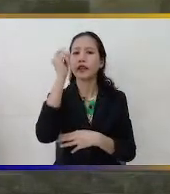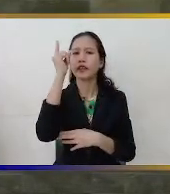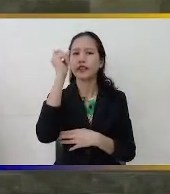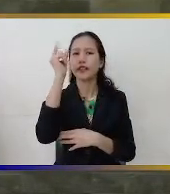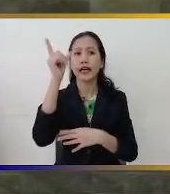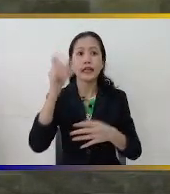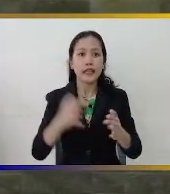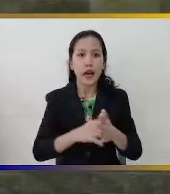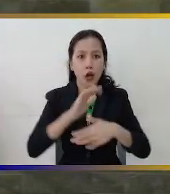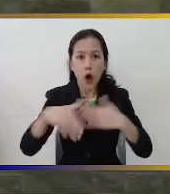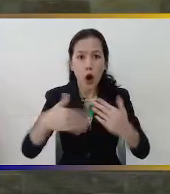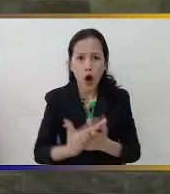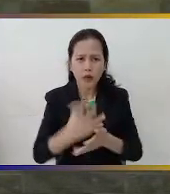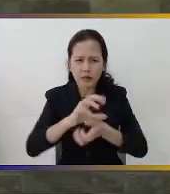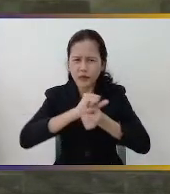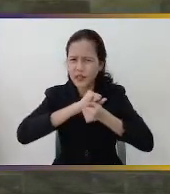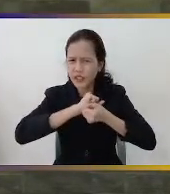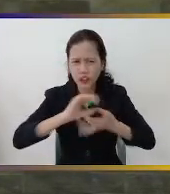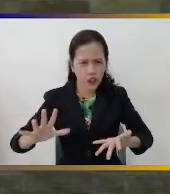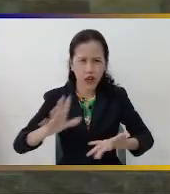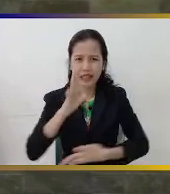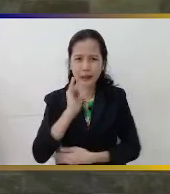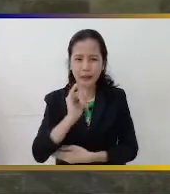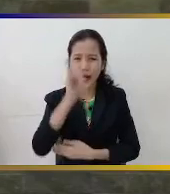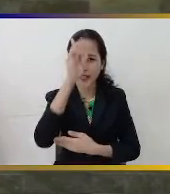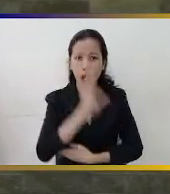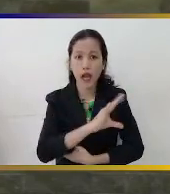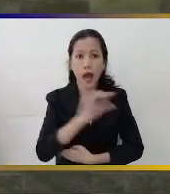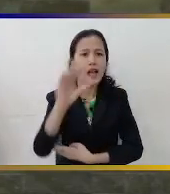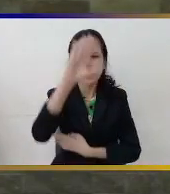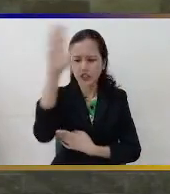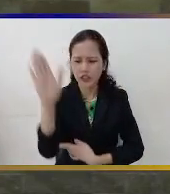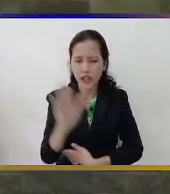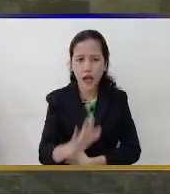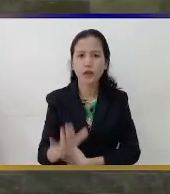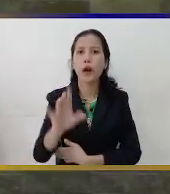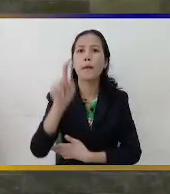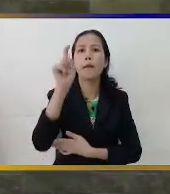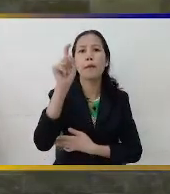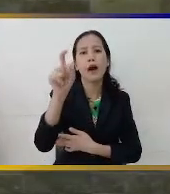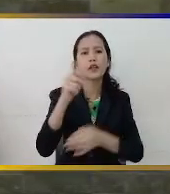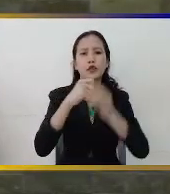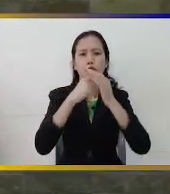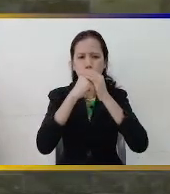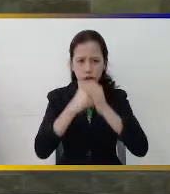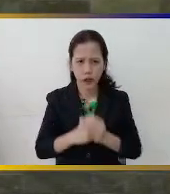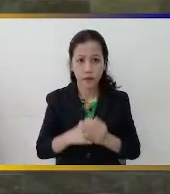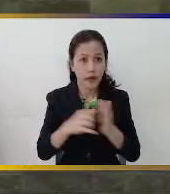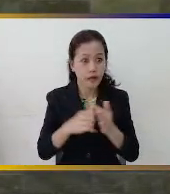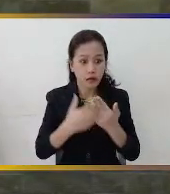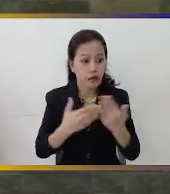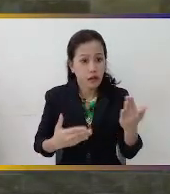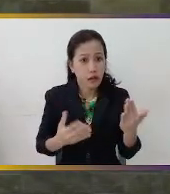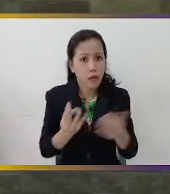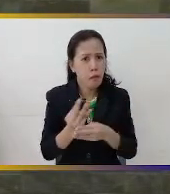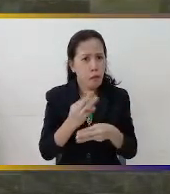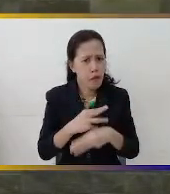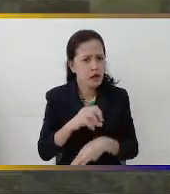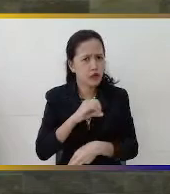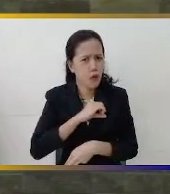yan, and hindi nyo na kailanman i-worship yung mga bagay na gawa ng inyong kamay.